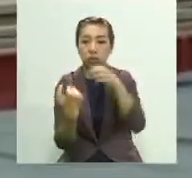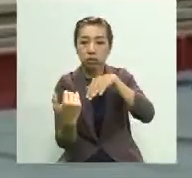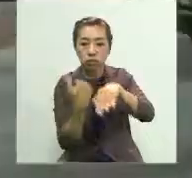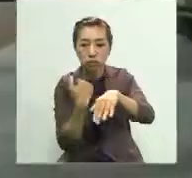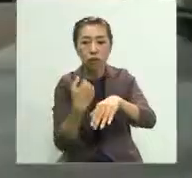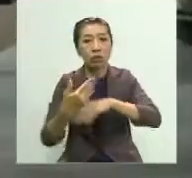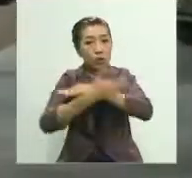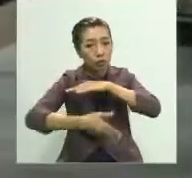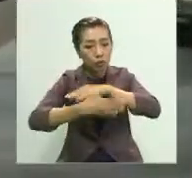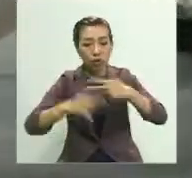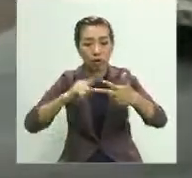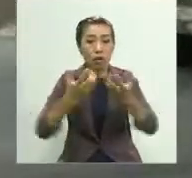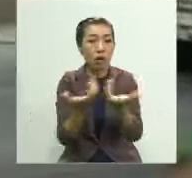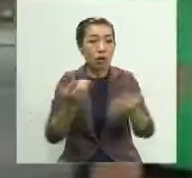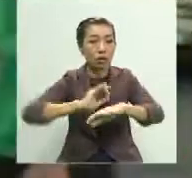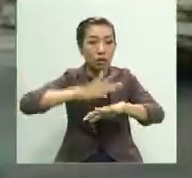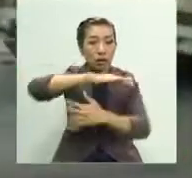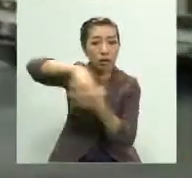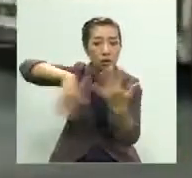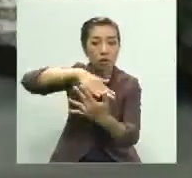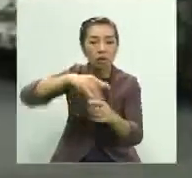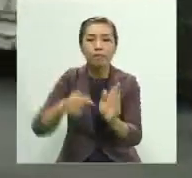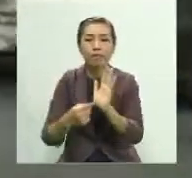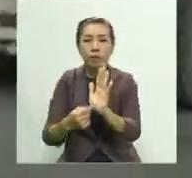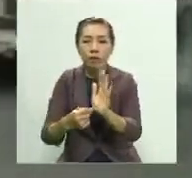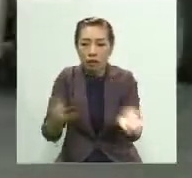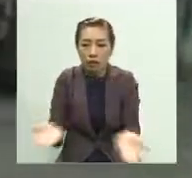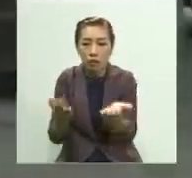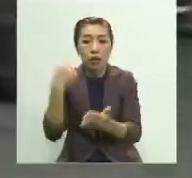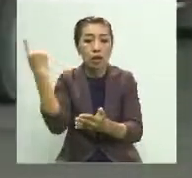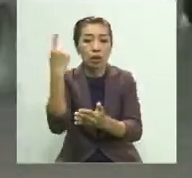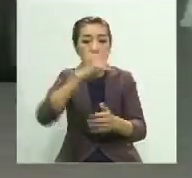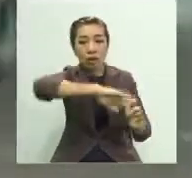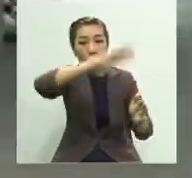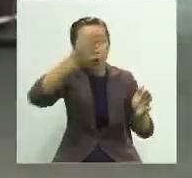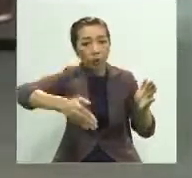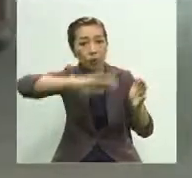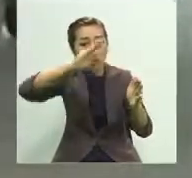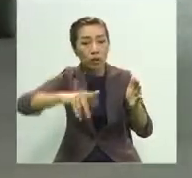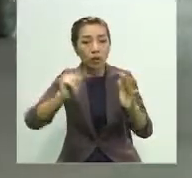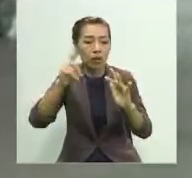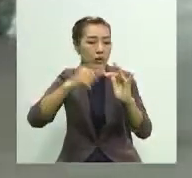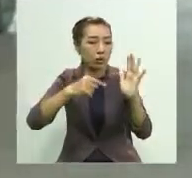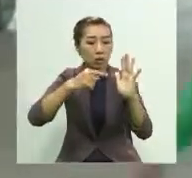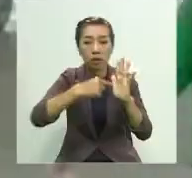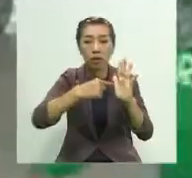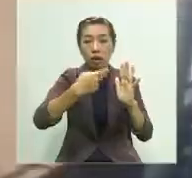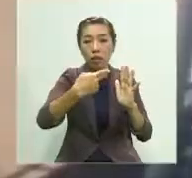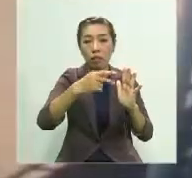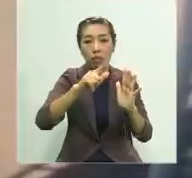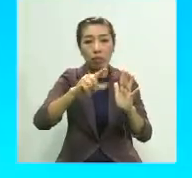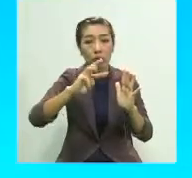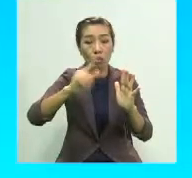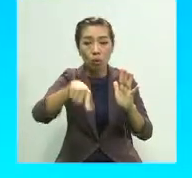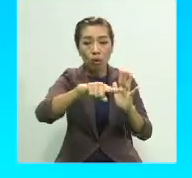มการดูแลทรัพยากรธรรมชาติและสิ่งแวดล้อมเช่นสนับสนุนการท่องเที่ยวถ้ำหลวงขุนน้ำนางนอนแม่สายเชียงแสน